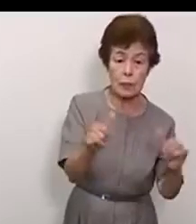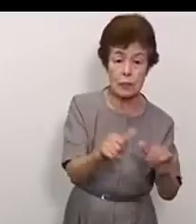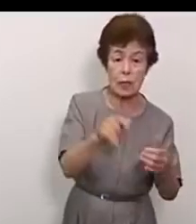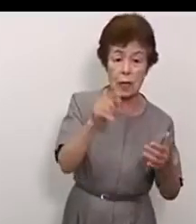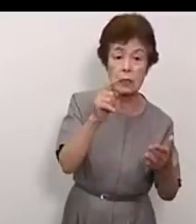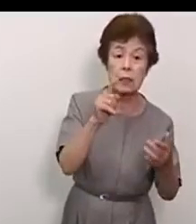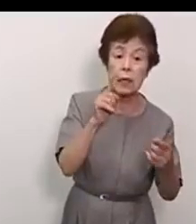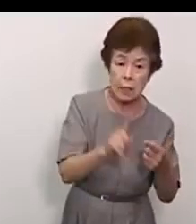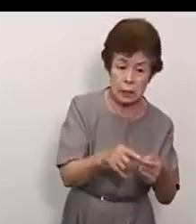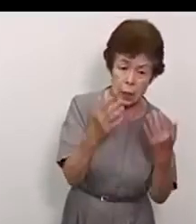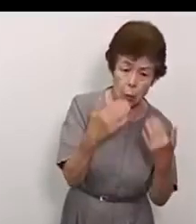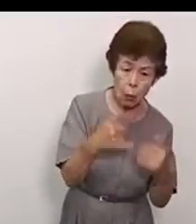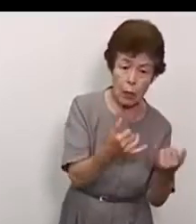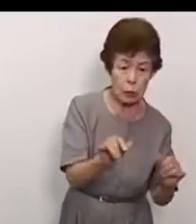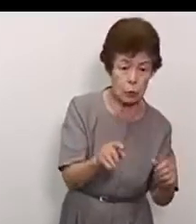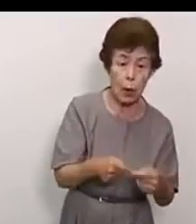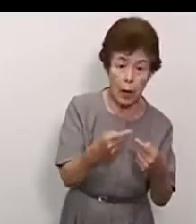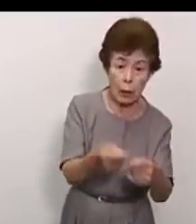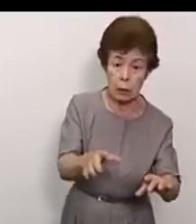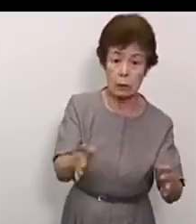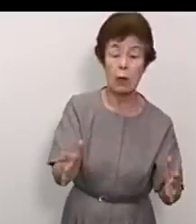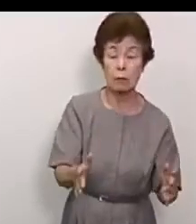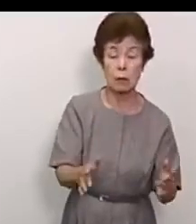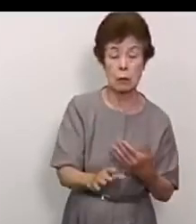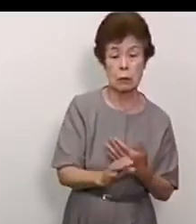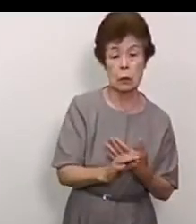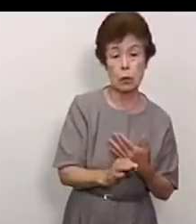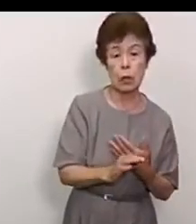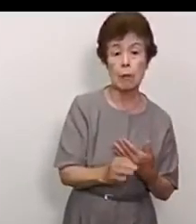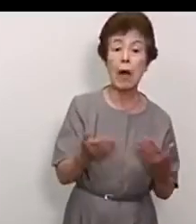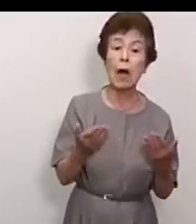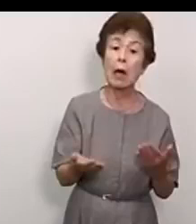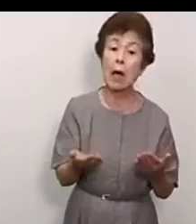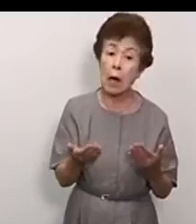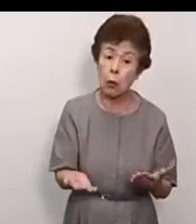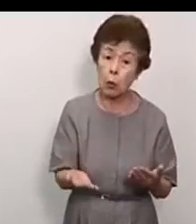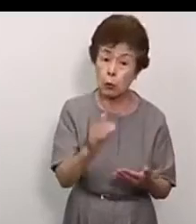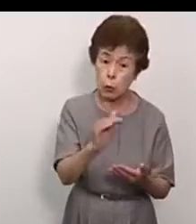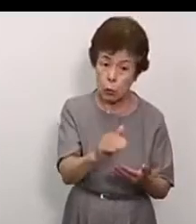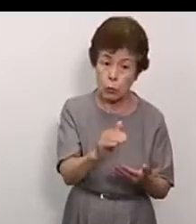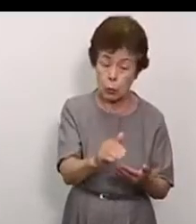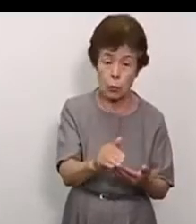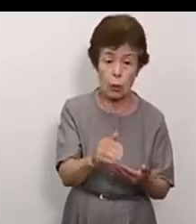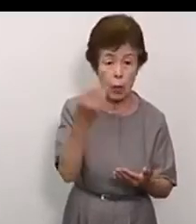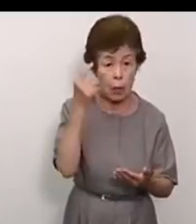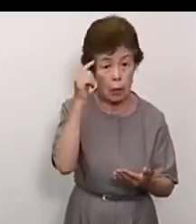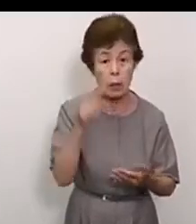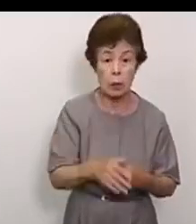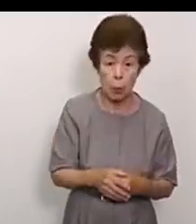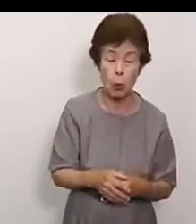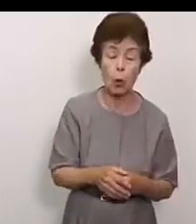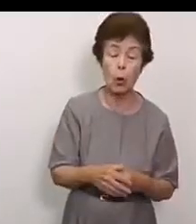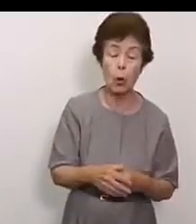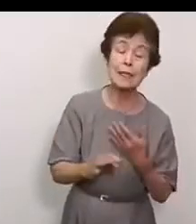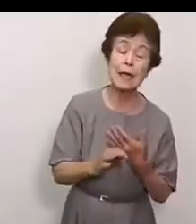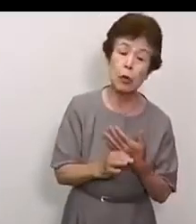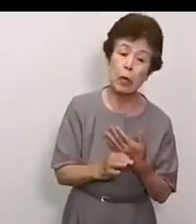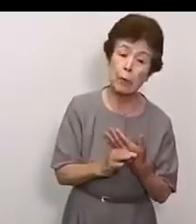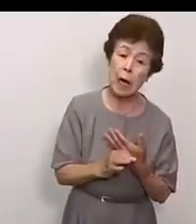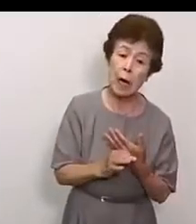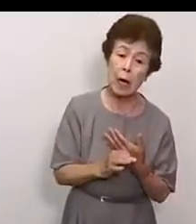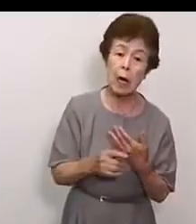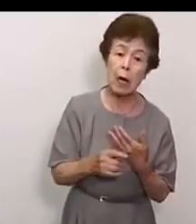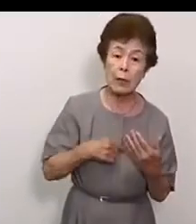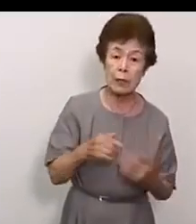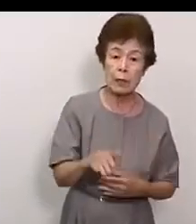なかったんですね。で例えばですね、学校のことを一つ取ってみても、例えば、私子供が5人い